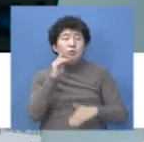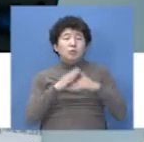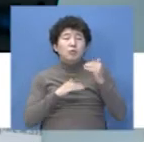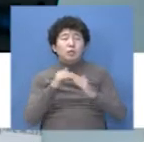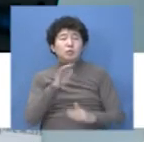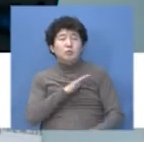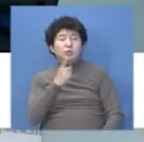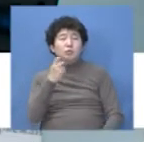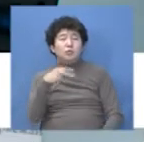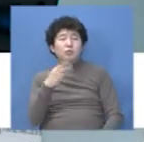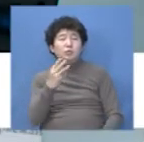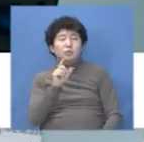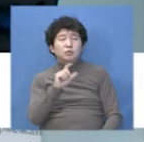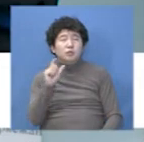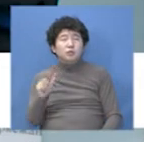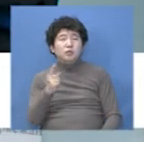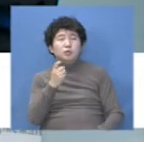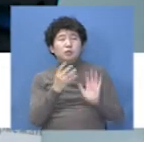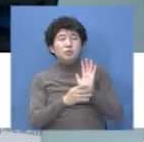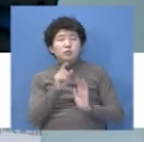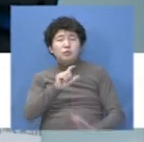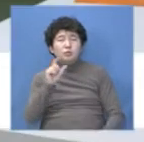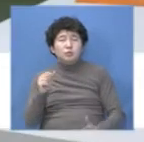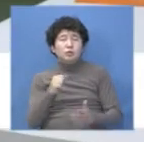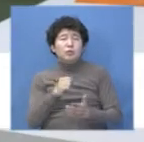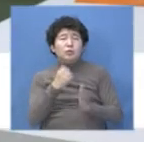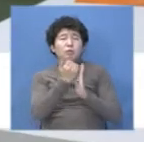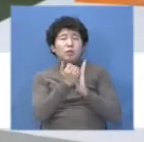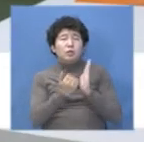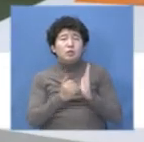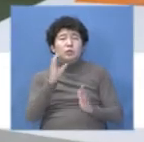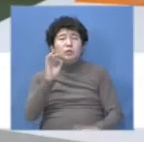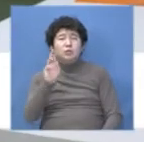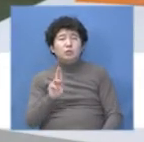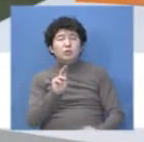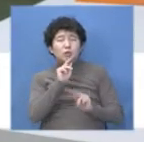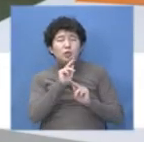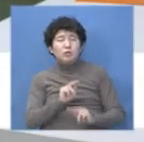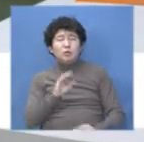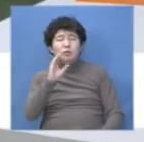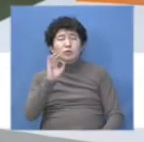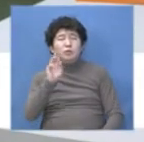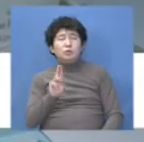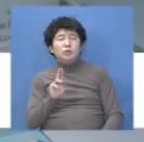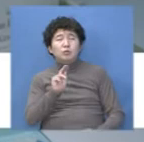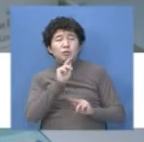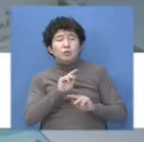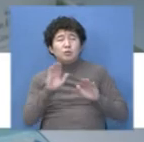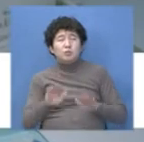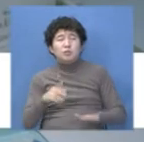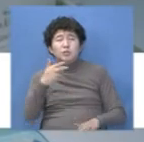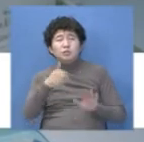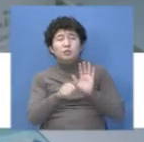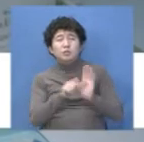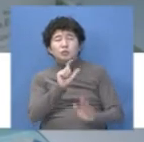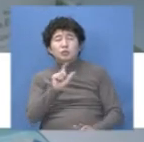принято 123 человека, 190 человек на программу «Социальная работа». На социальные рабочие места поступило 36